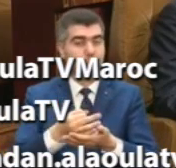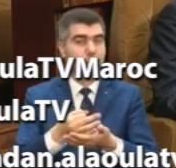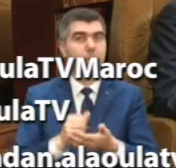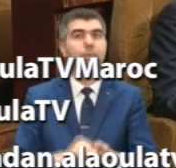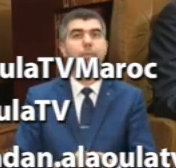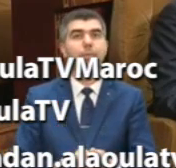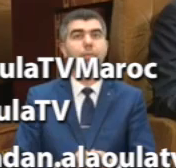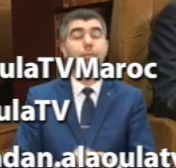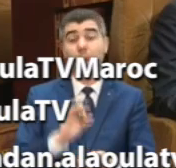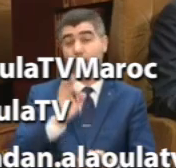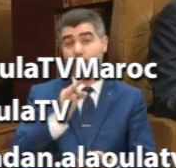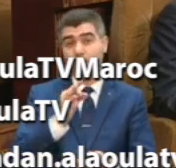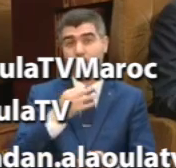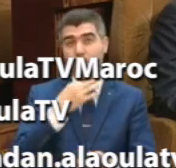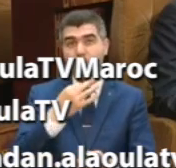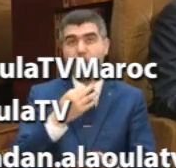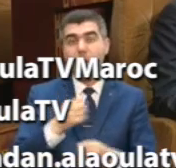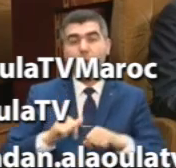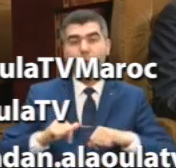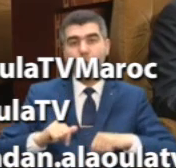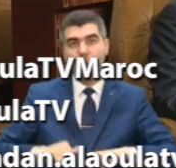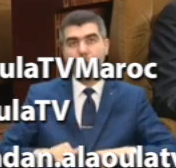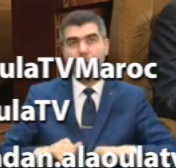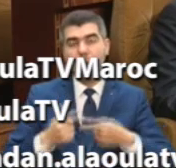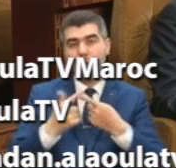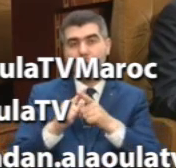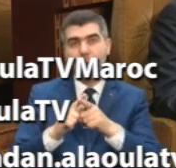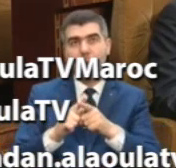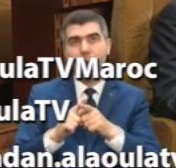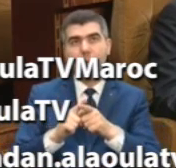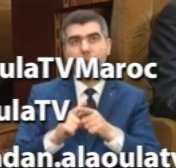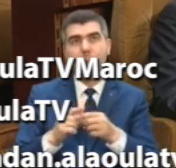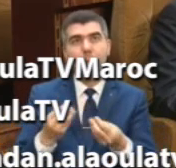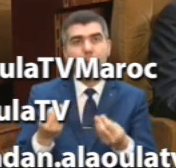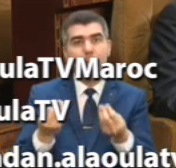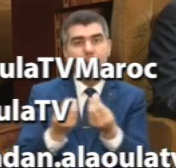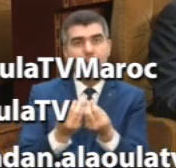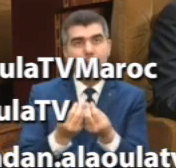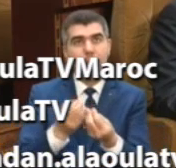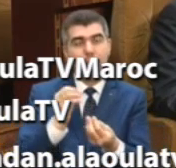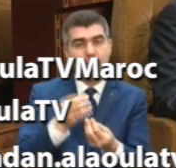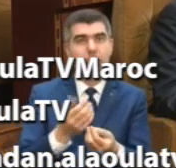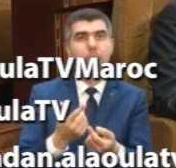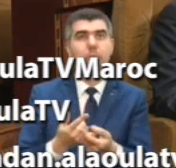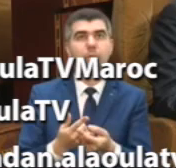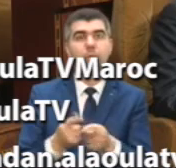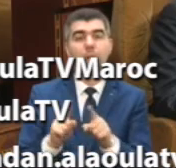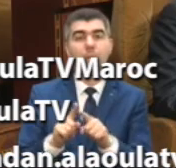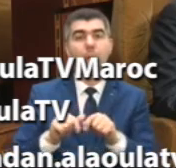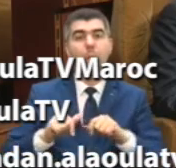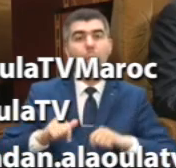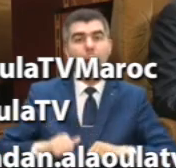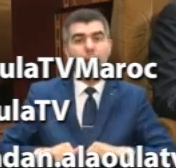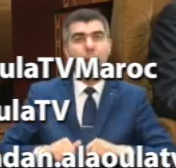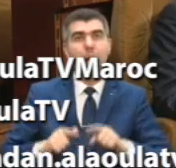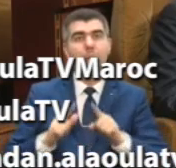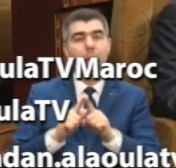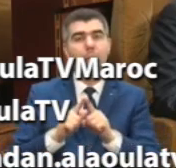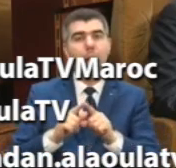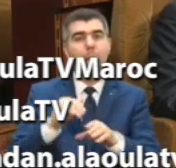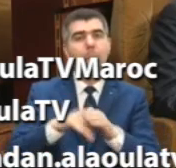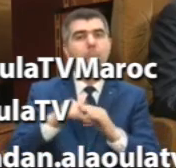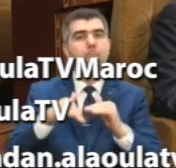احنا متاكدين بانك كاتبه الدوله والسيد الوزير كاتب الدوله عندها ميزان، يعني عندها خبره كرئيسه